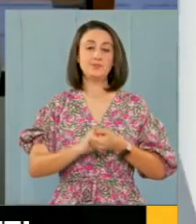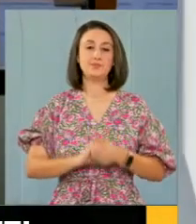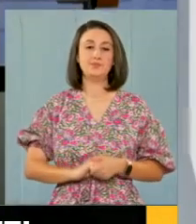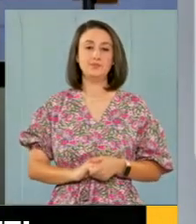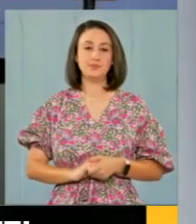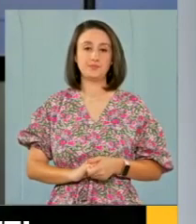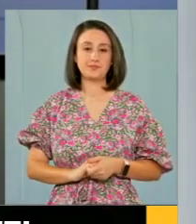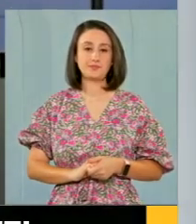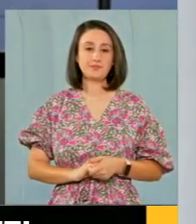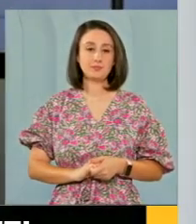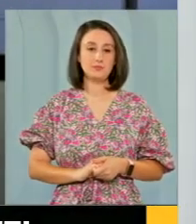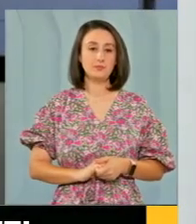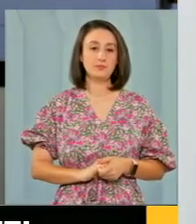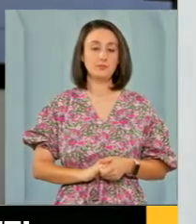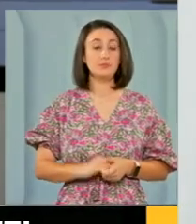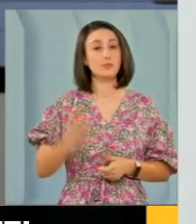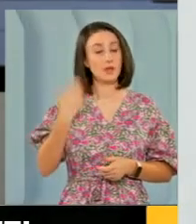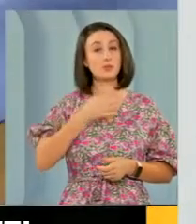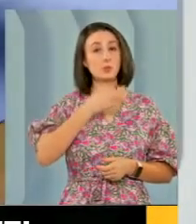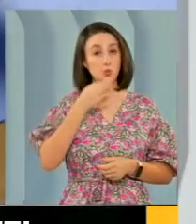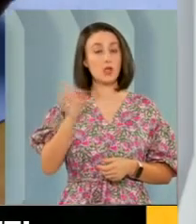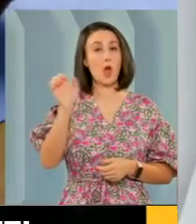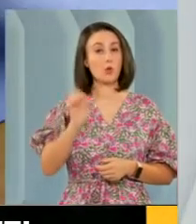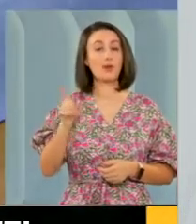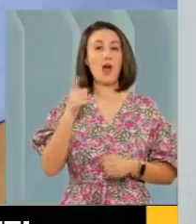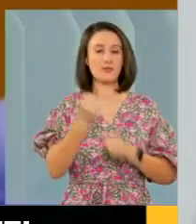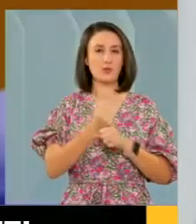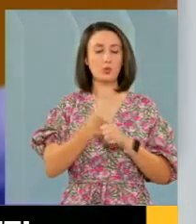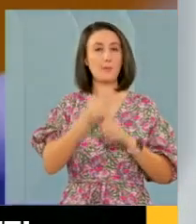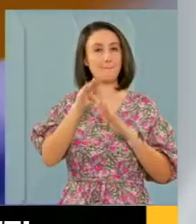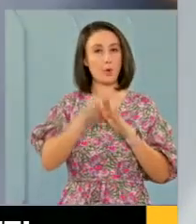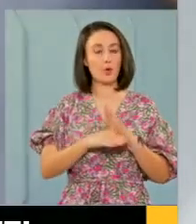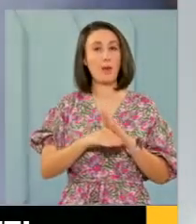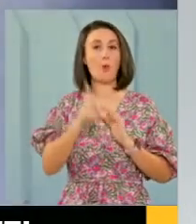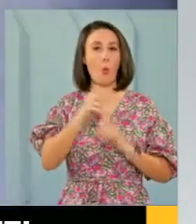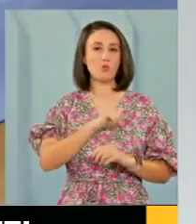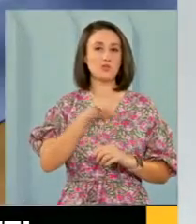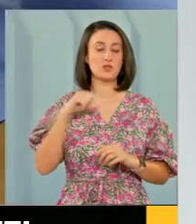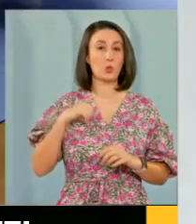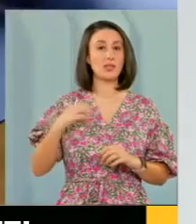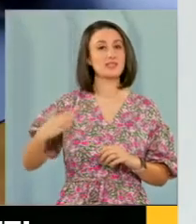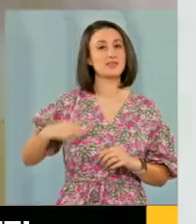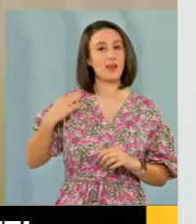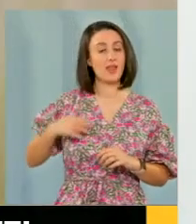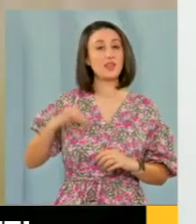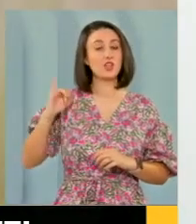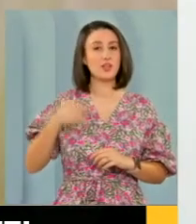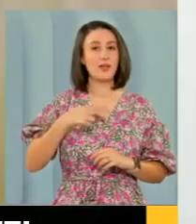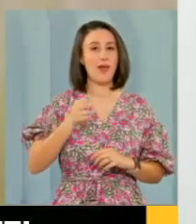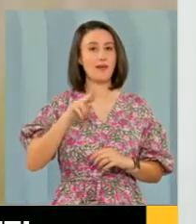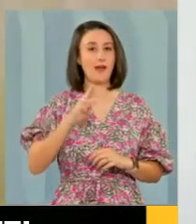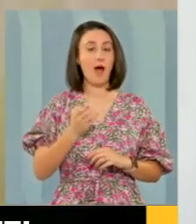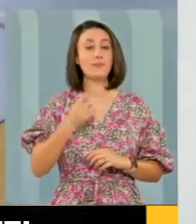despre faptul că la nivel european am făcut de acel program One Health, o singură sănătate, în care și HERA,